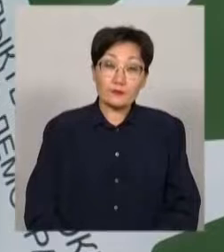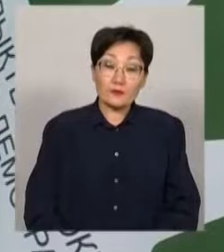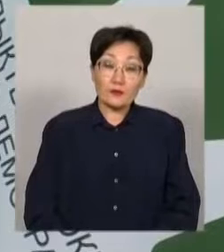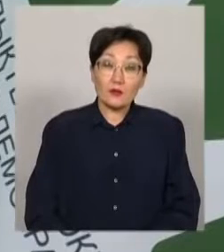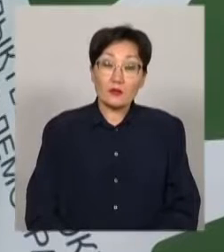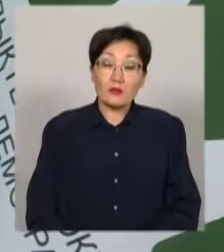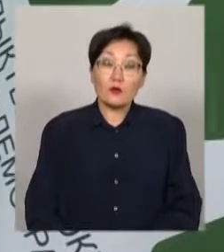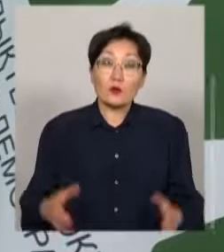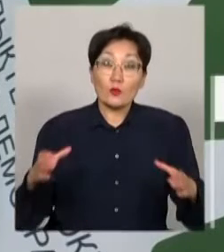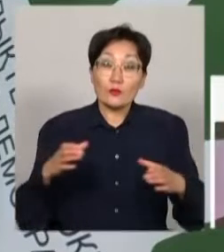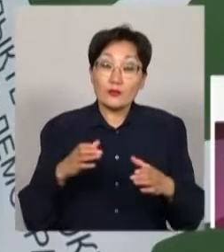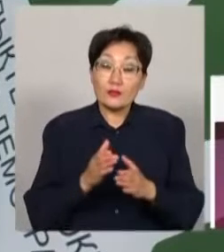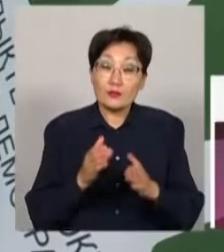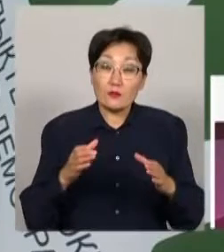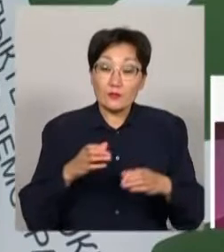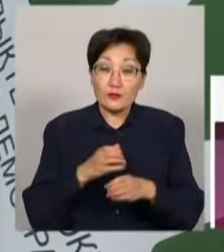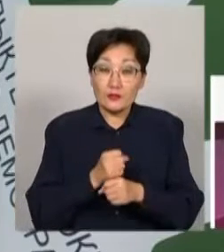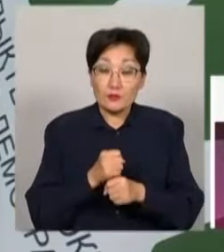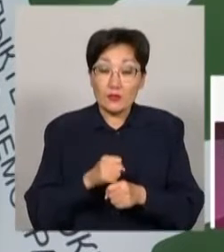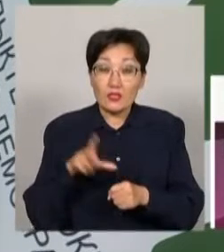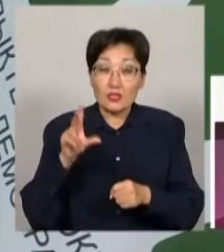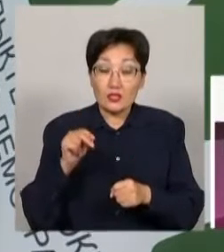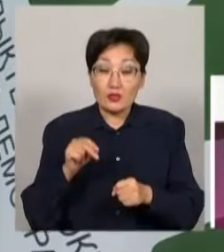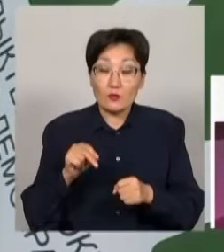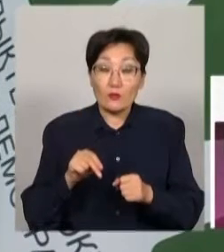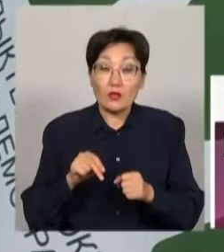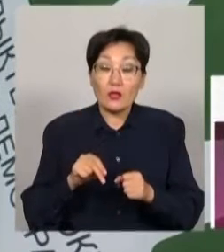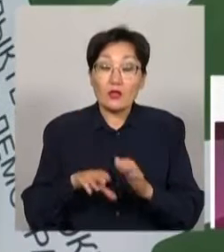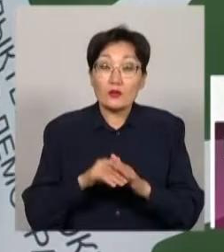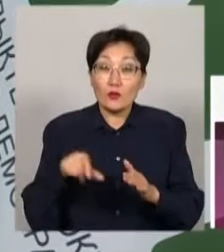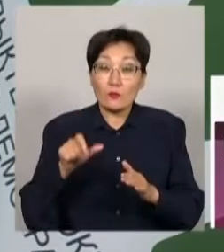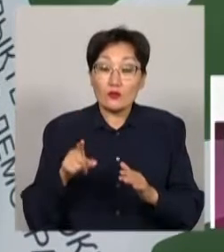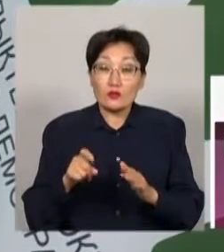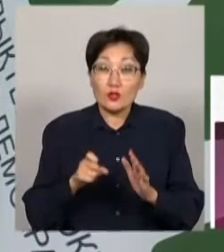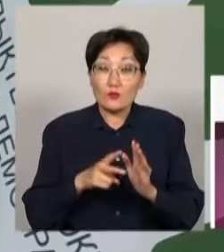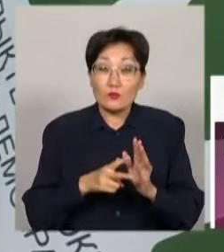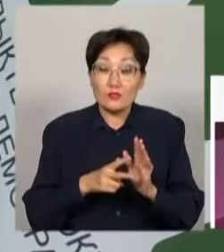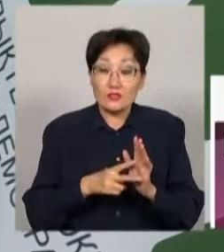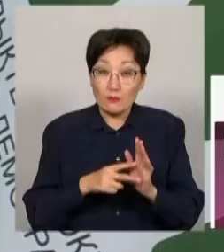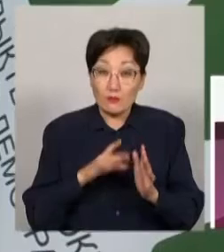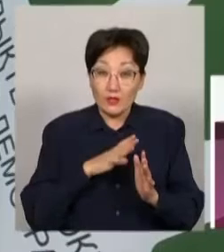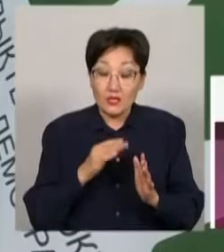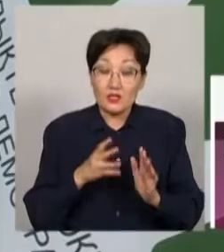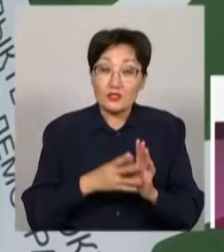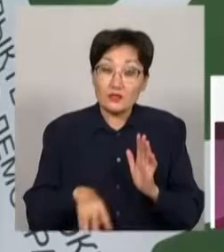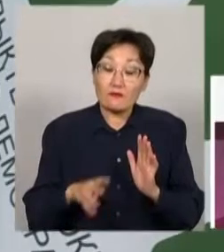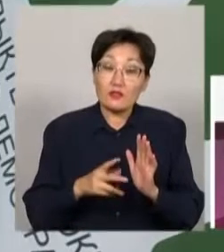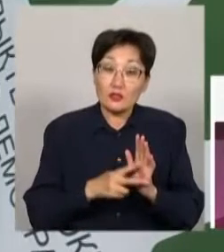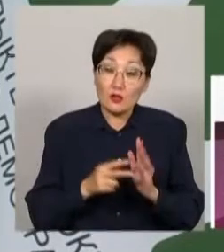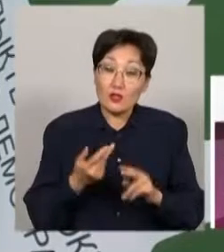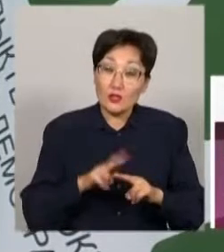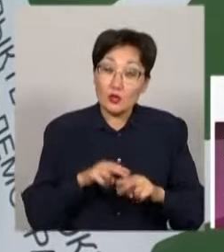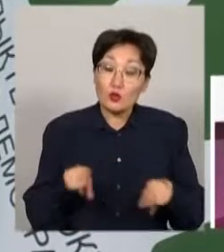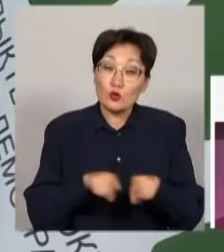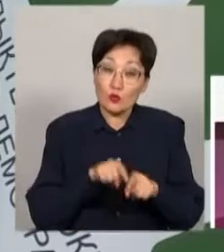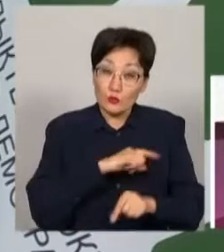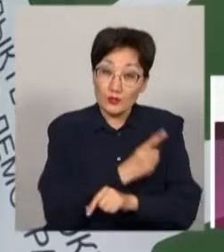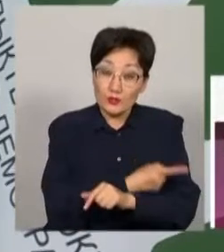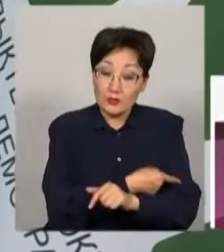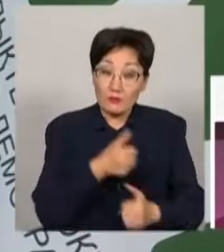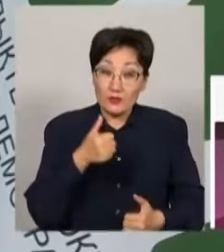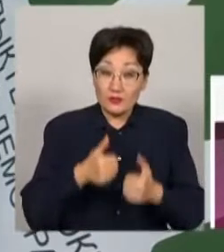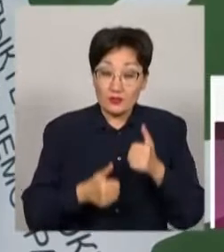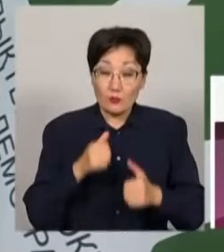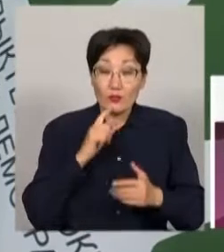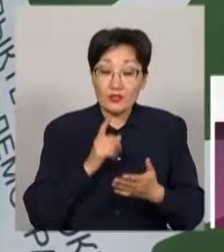Уменьшается количество депутатов мажилиса. Было 107, сейчас будет 98. И это тоже усиливает конкуренцию, тем